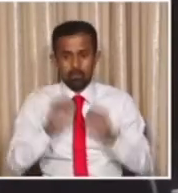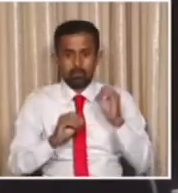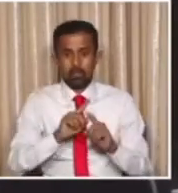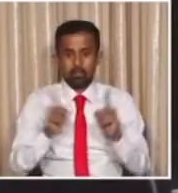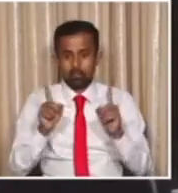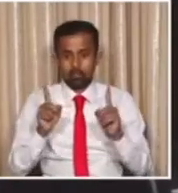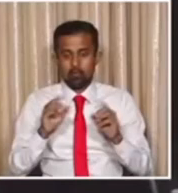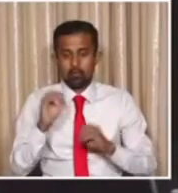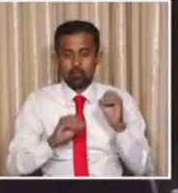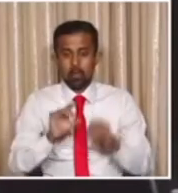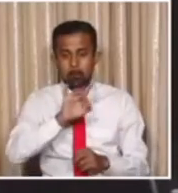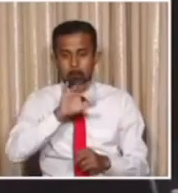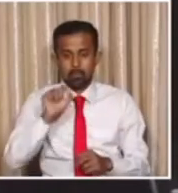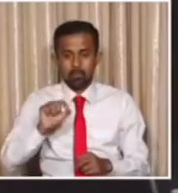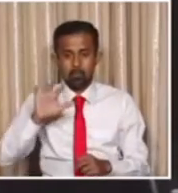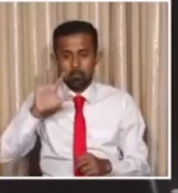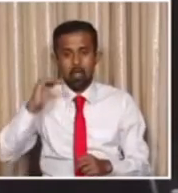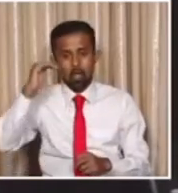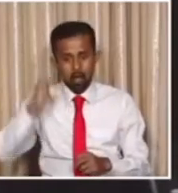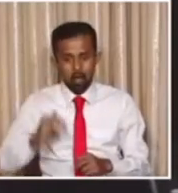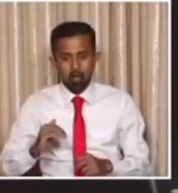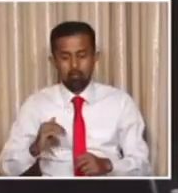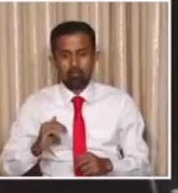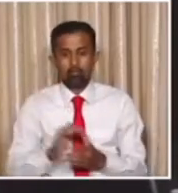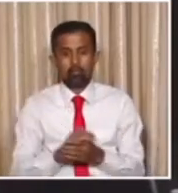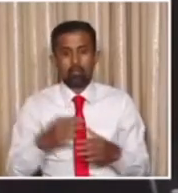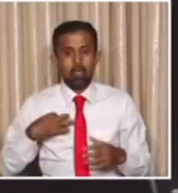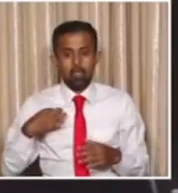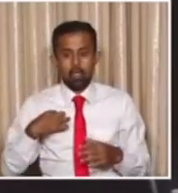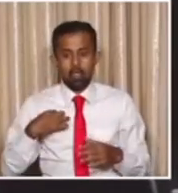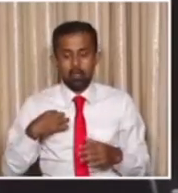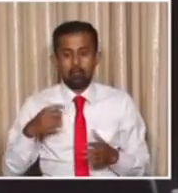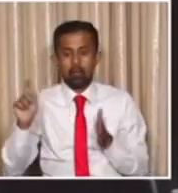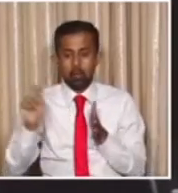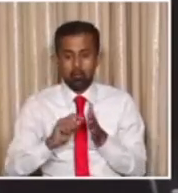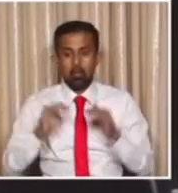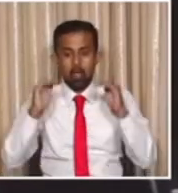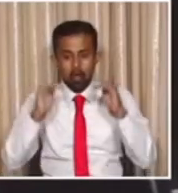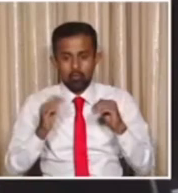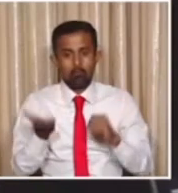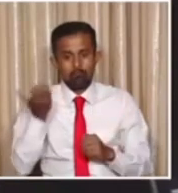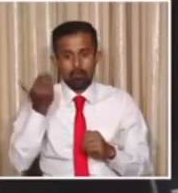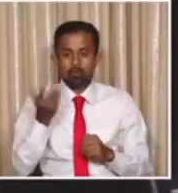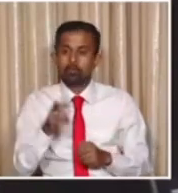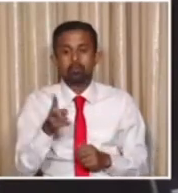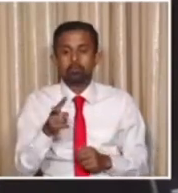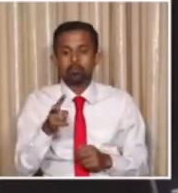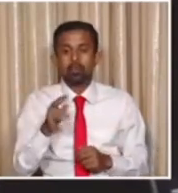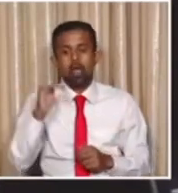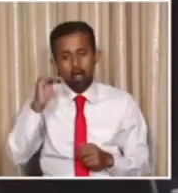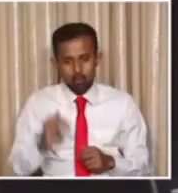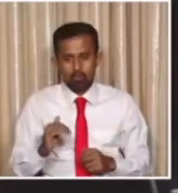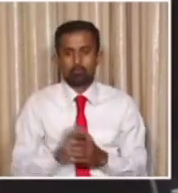10.5 15.5කින් අඩු වෙලා ඇඟලුම් වලින් අපි උපයන ආදායම අඩු වෙලාද වැඩි වෙලාද අඩු